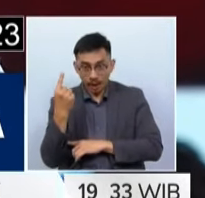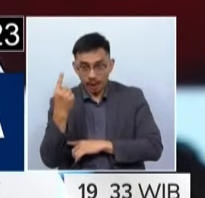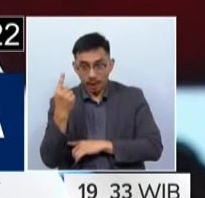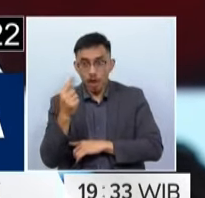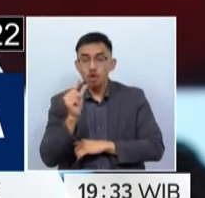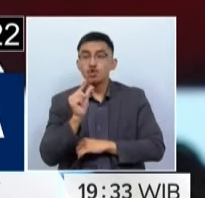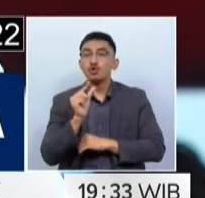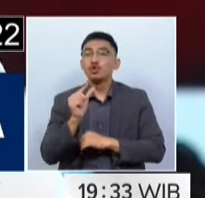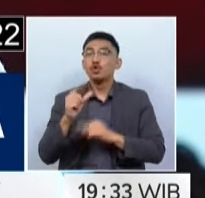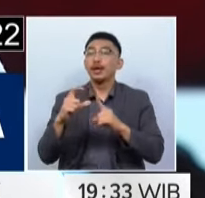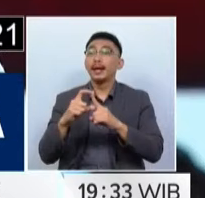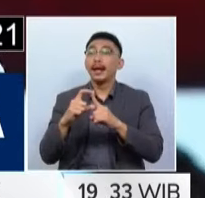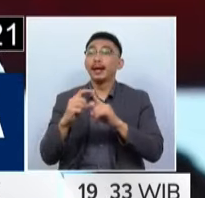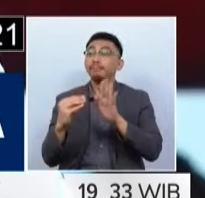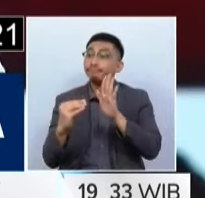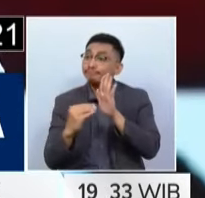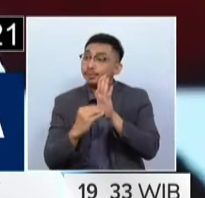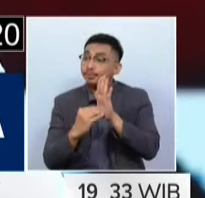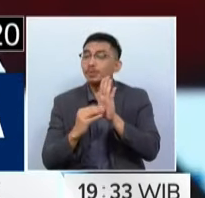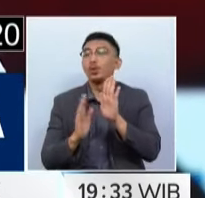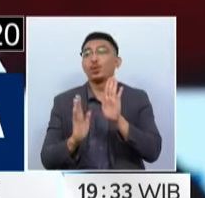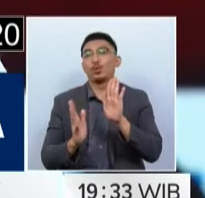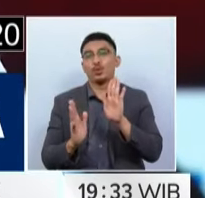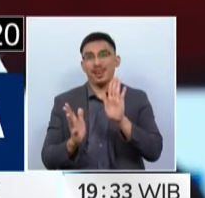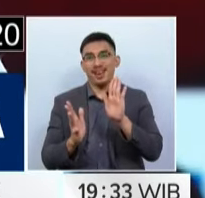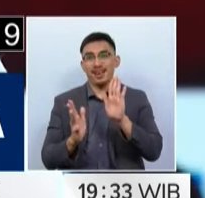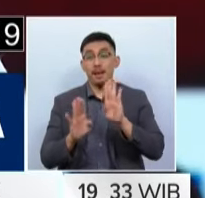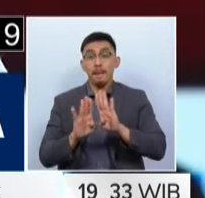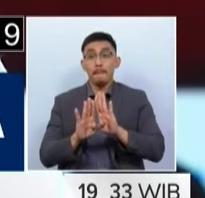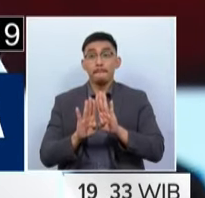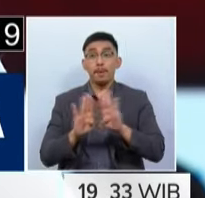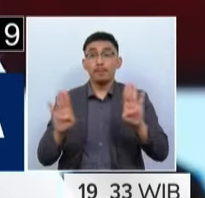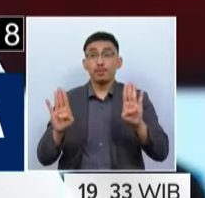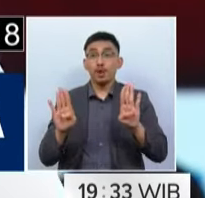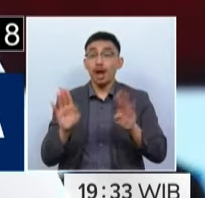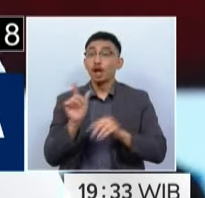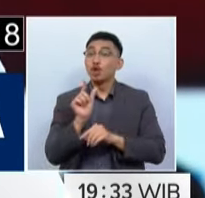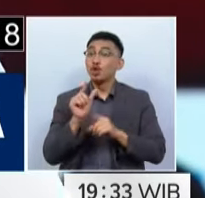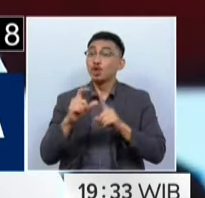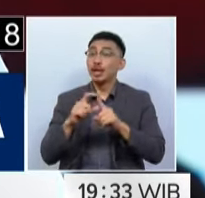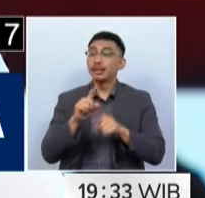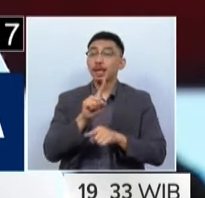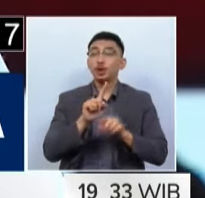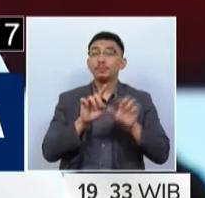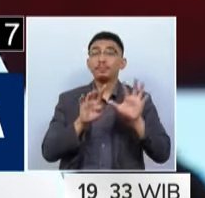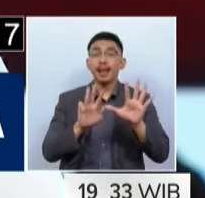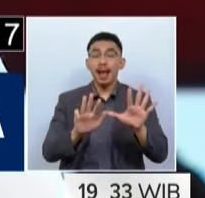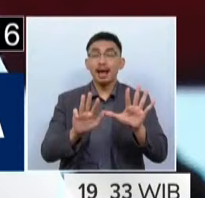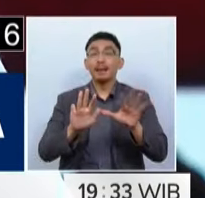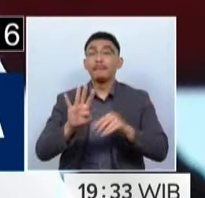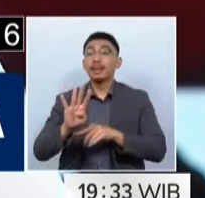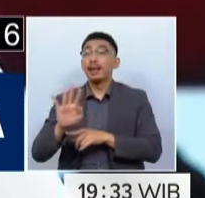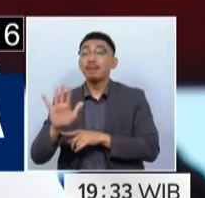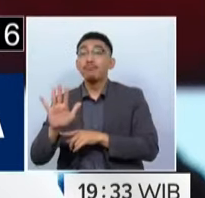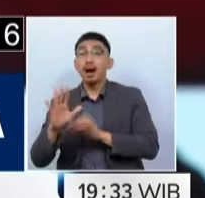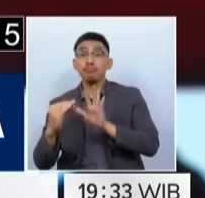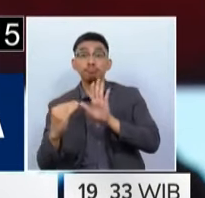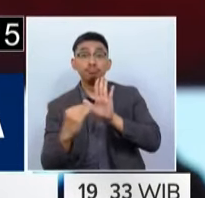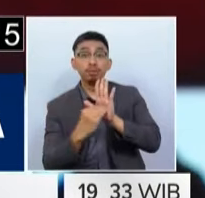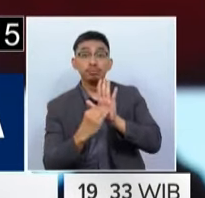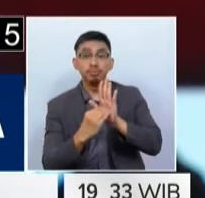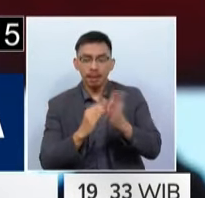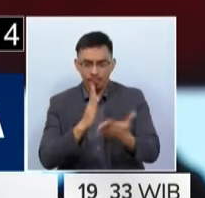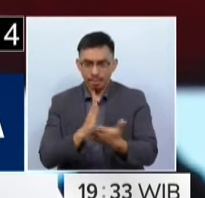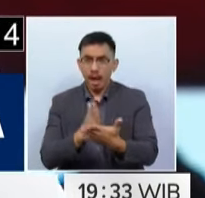dasar kita dalam pembukaan Undang Dasar 1945 tercantum sangat tegas bahwa tujuan